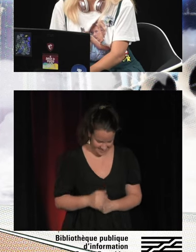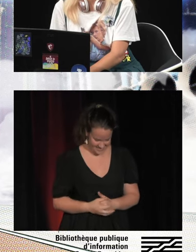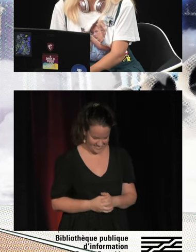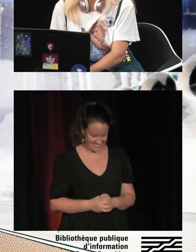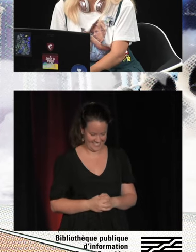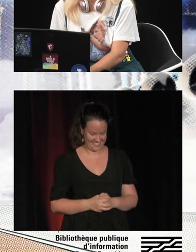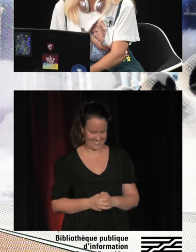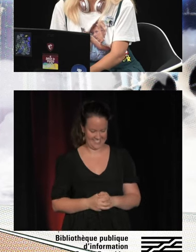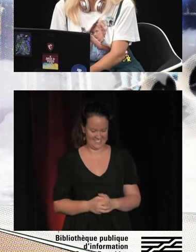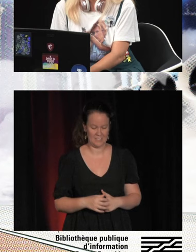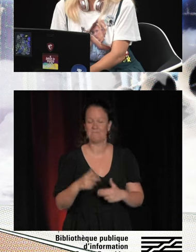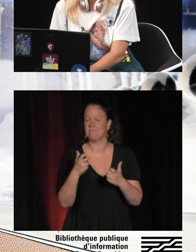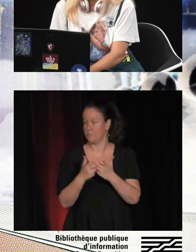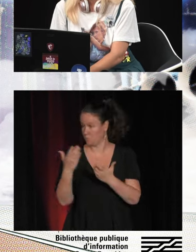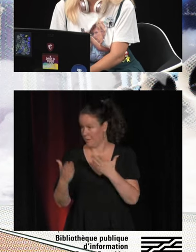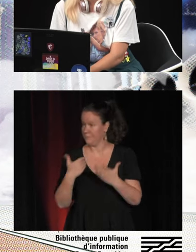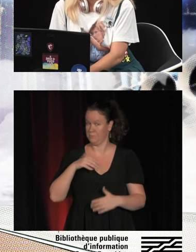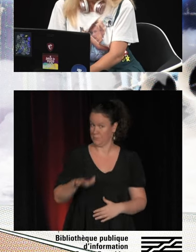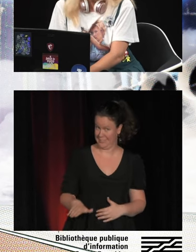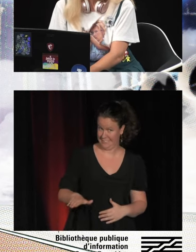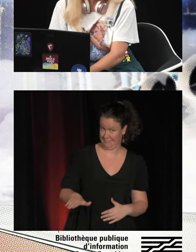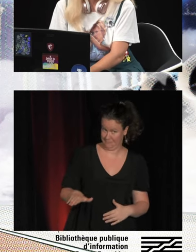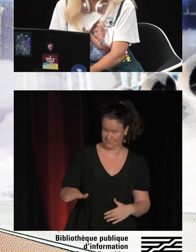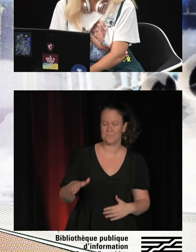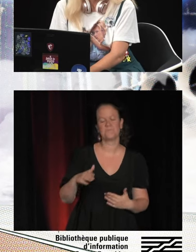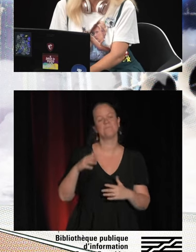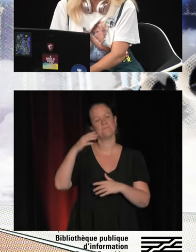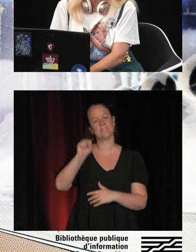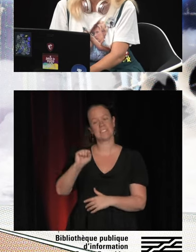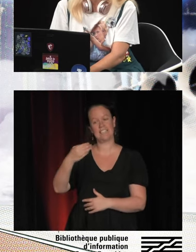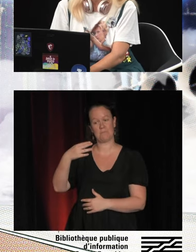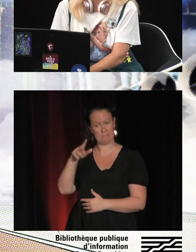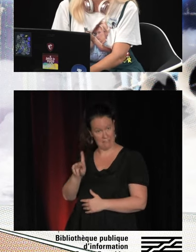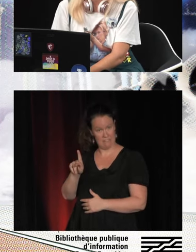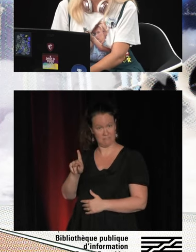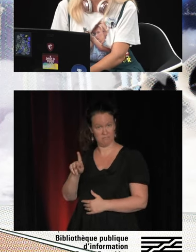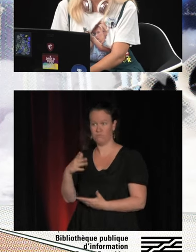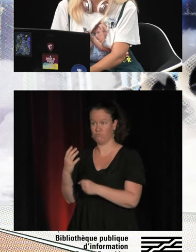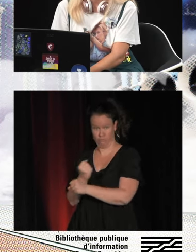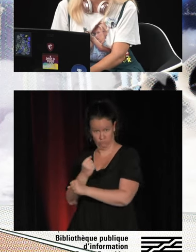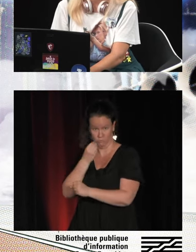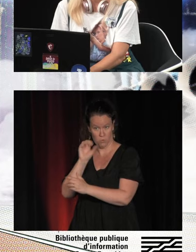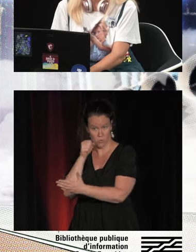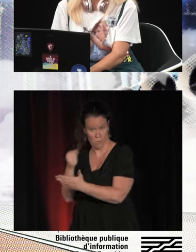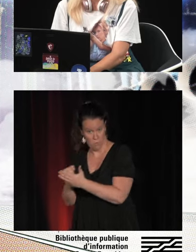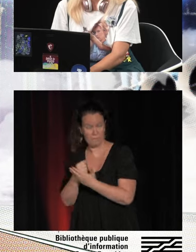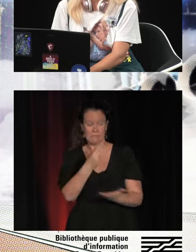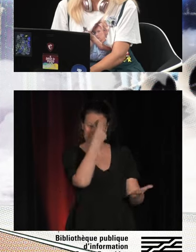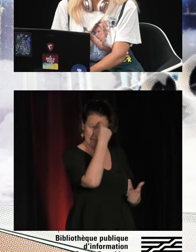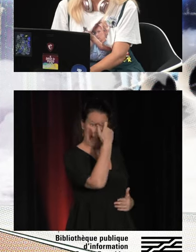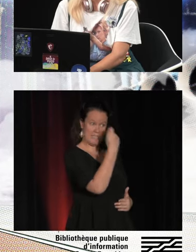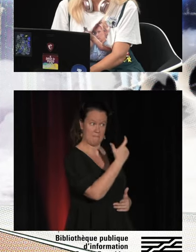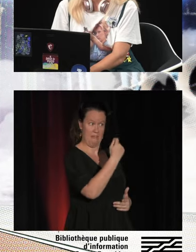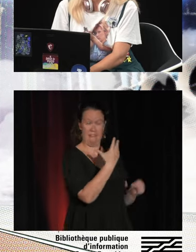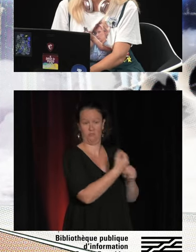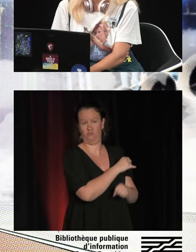Bah, pour vous donner à titre de comparaison, quand j'étais petite, j'ai fini Super Mario Kart. Quand j'étais petite, je n'ai pas fini Tintin au Tibet. Déjà, voilà. Tintin au